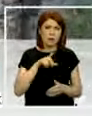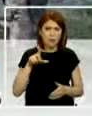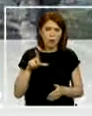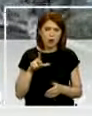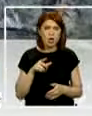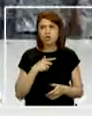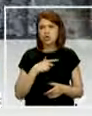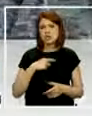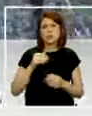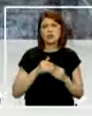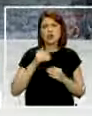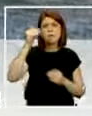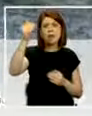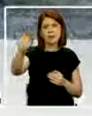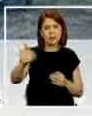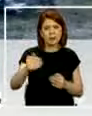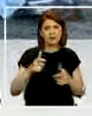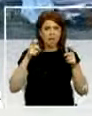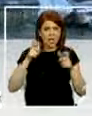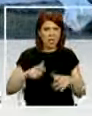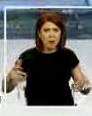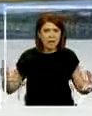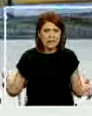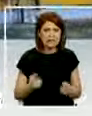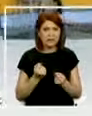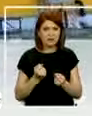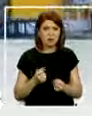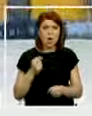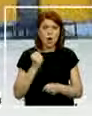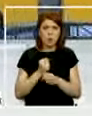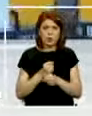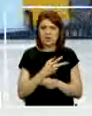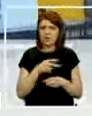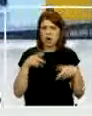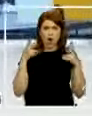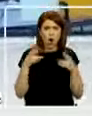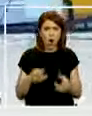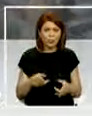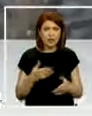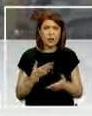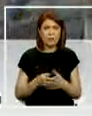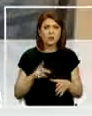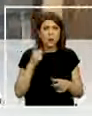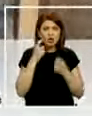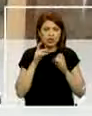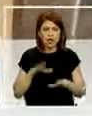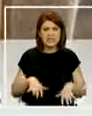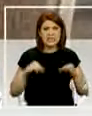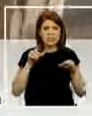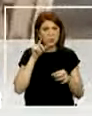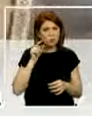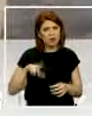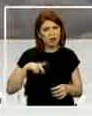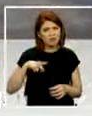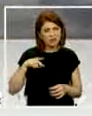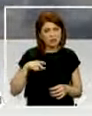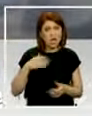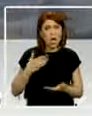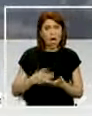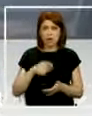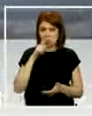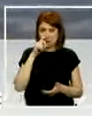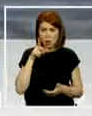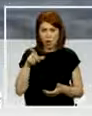se îndepărteze de clădire. Echipele de salvare acționează non-stop pentru a încerca să mai găsească supraviețuitori. Localitatea Kremenciuc se află pe